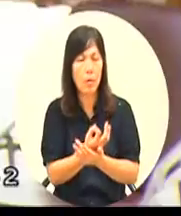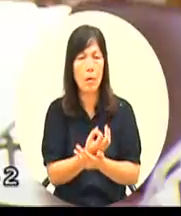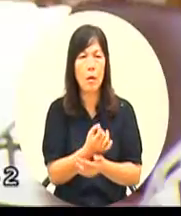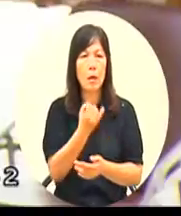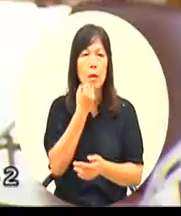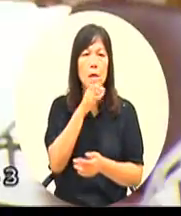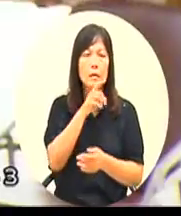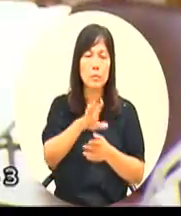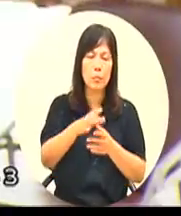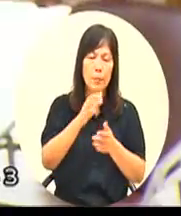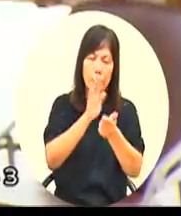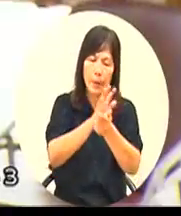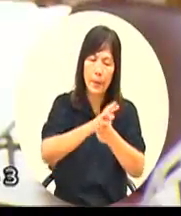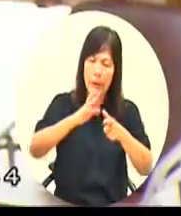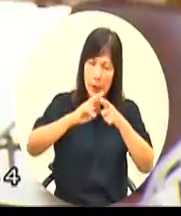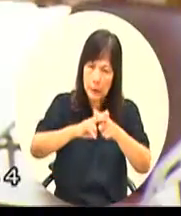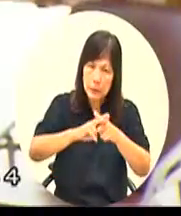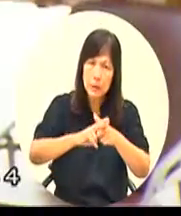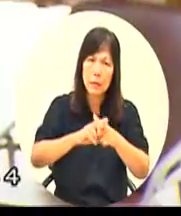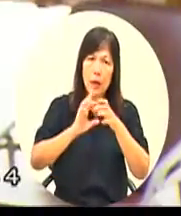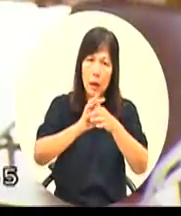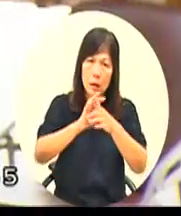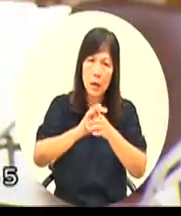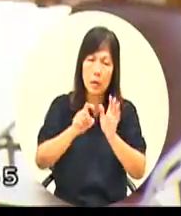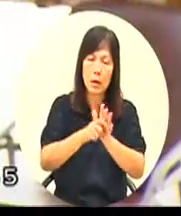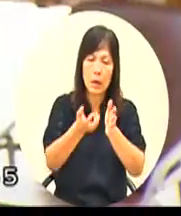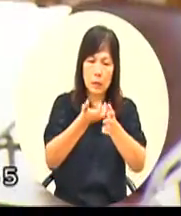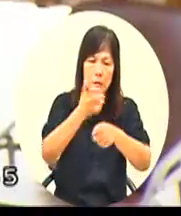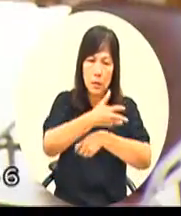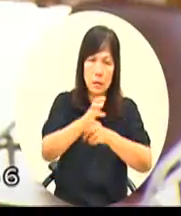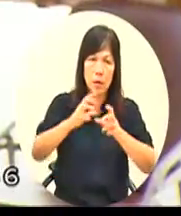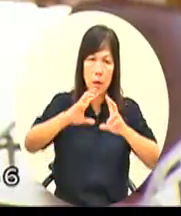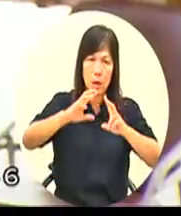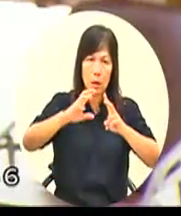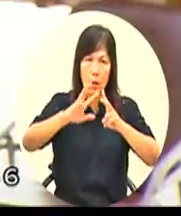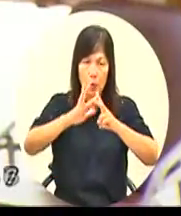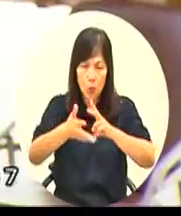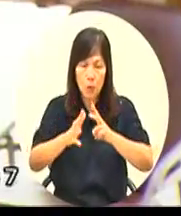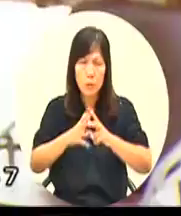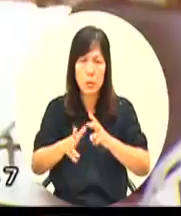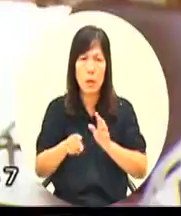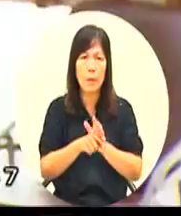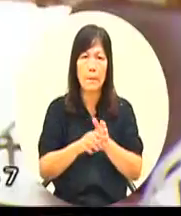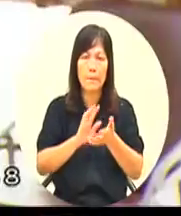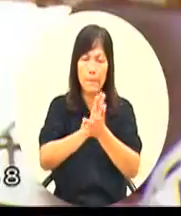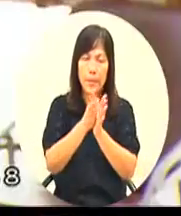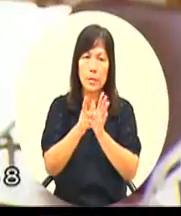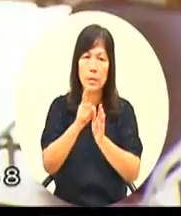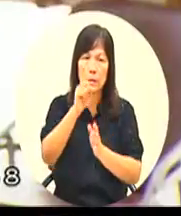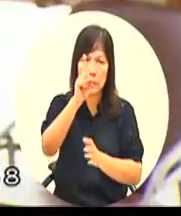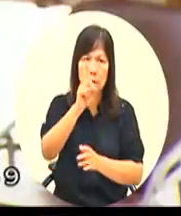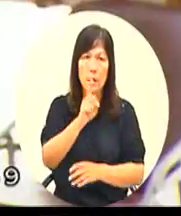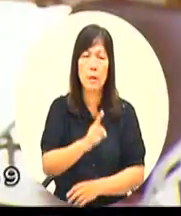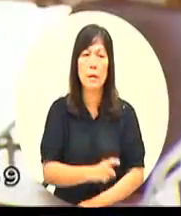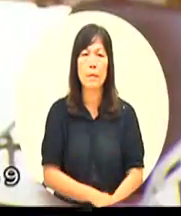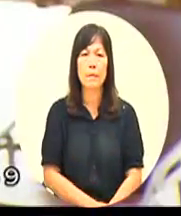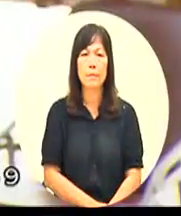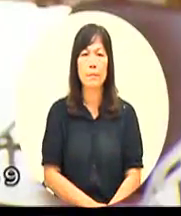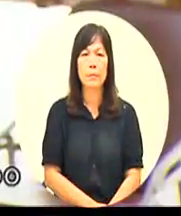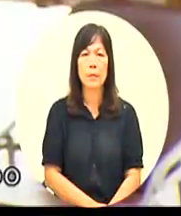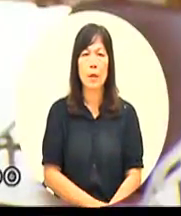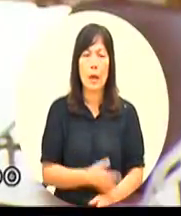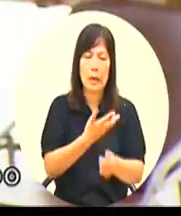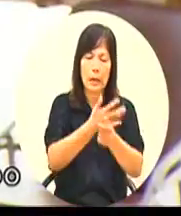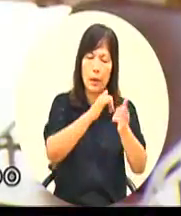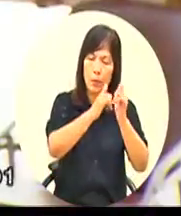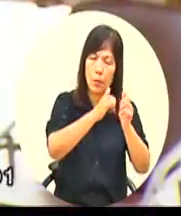们就去媒合我们前镇国小，那去做很多的让我们居